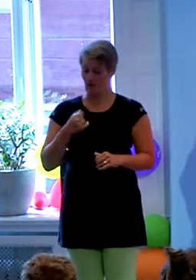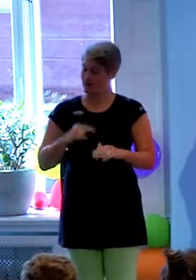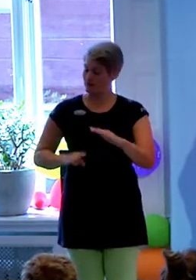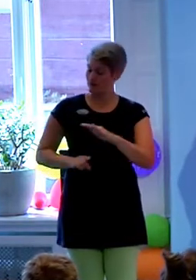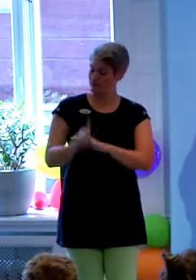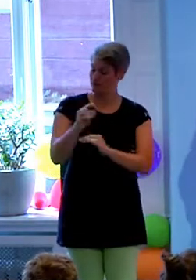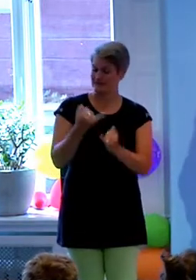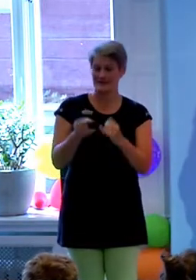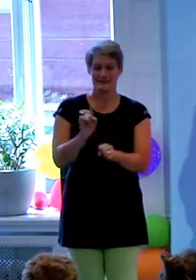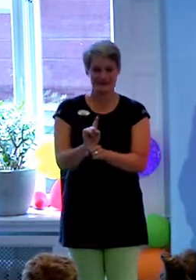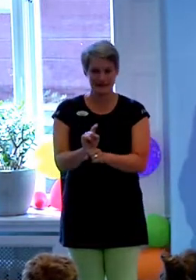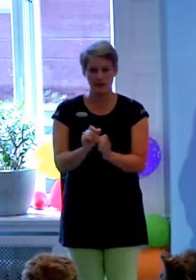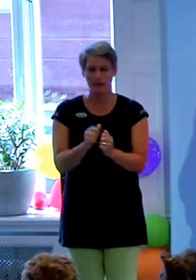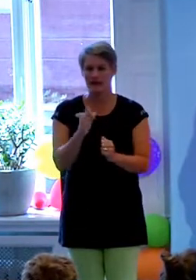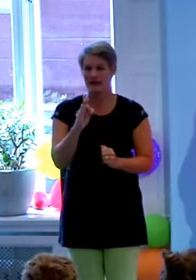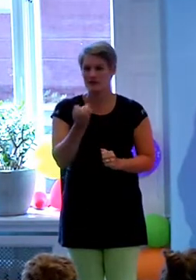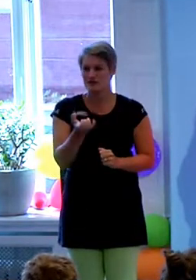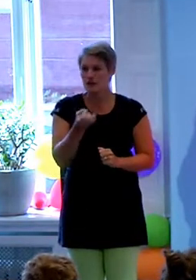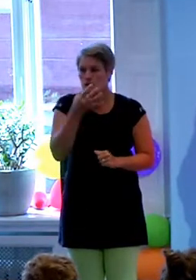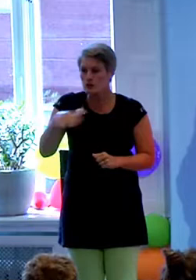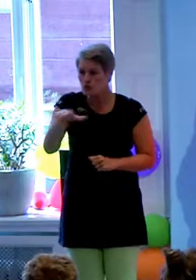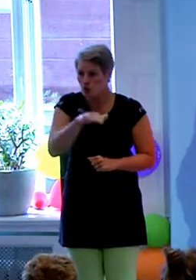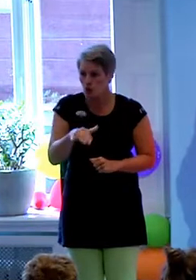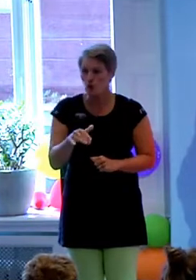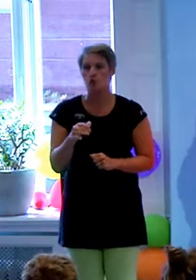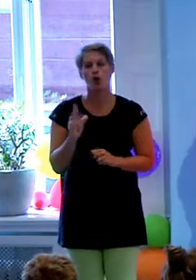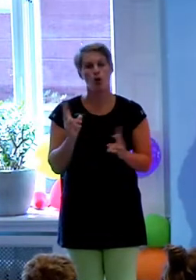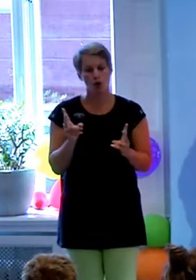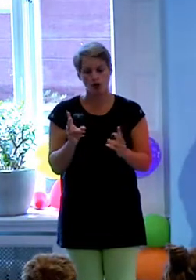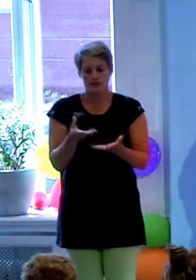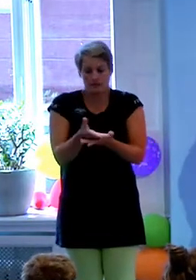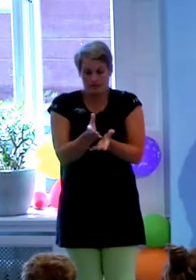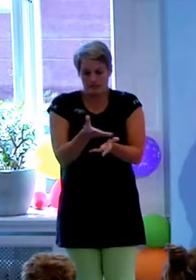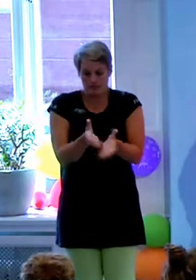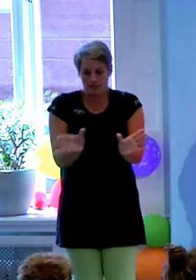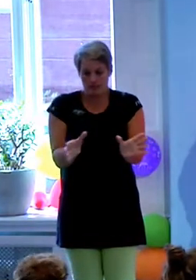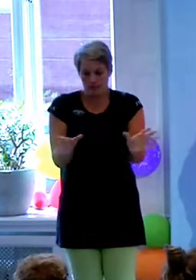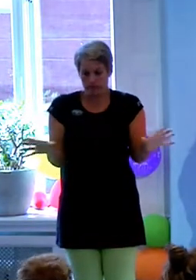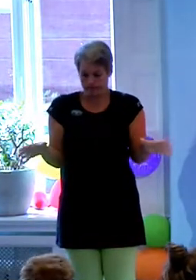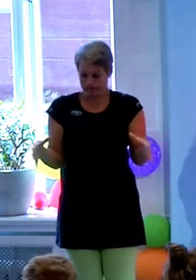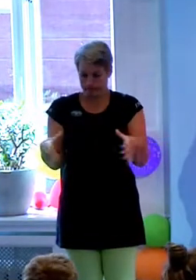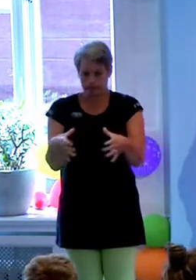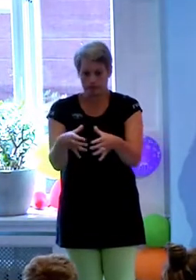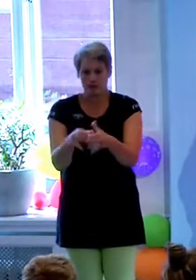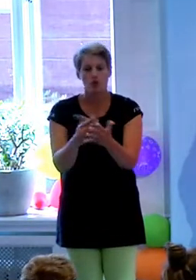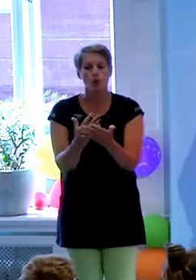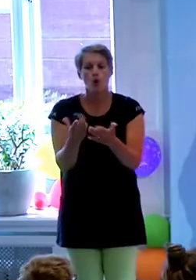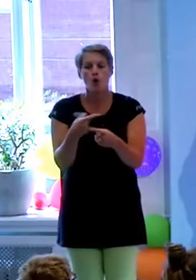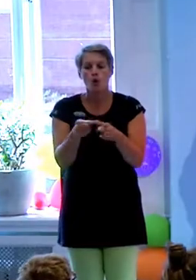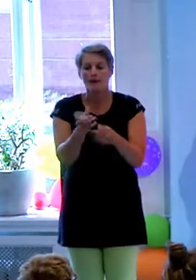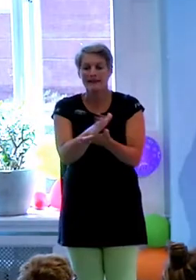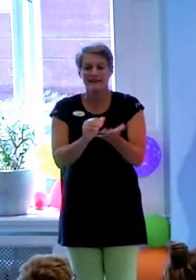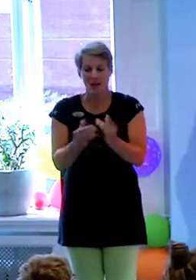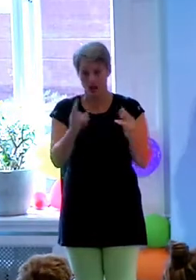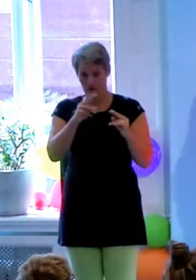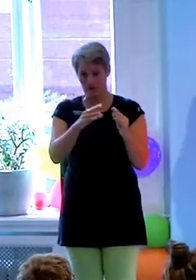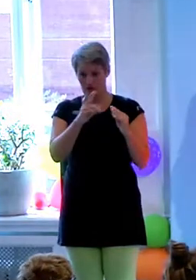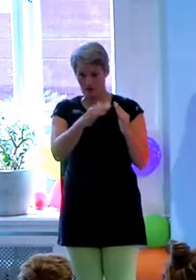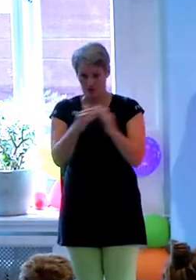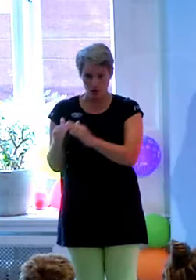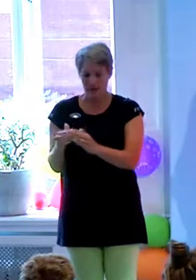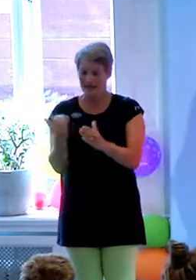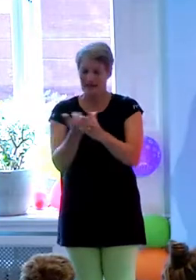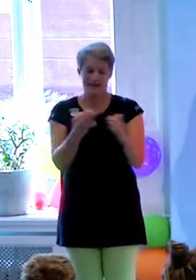tiden, men RFC Rosengård är ju som en klubb som också är fusionerad från olika delar av stan. En del verksamheten